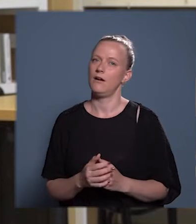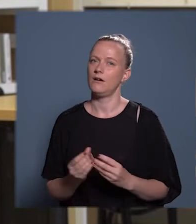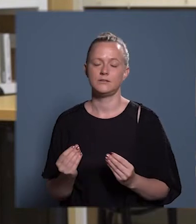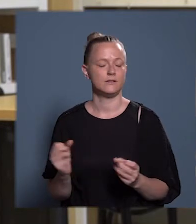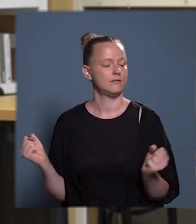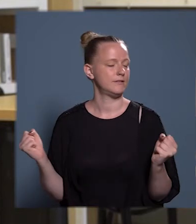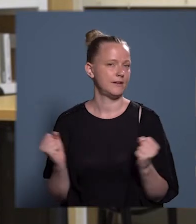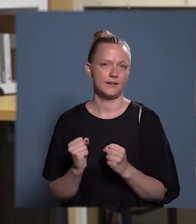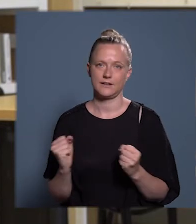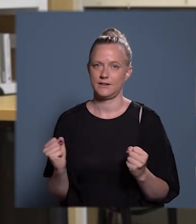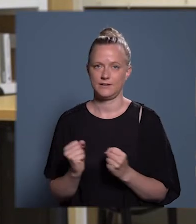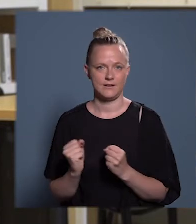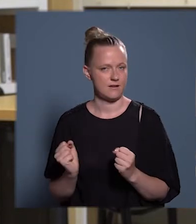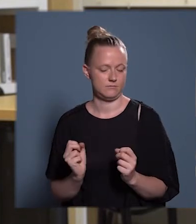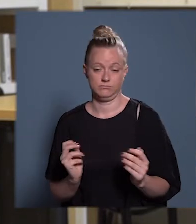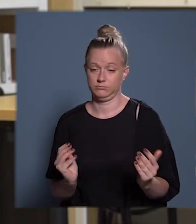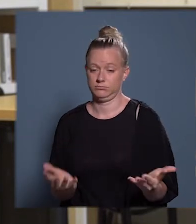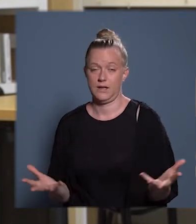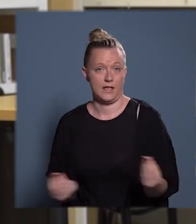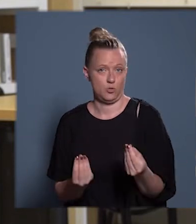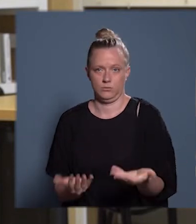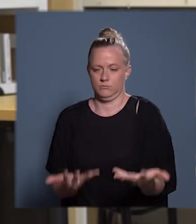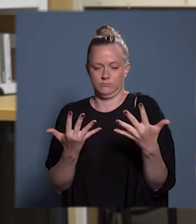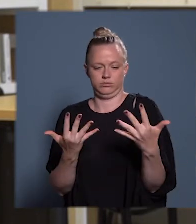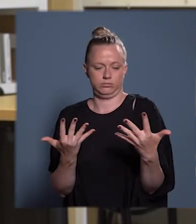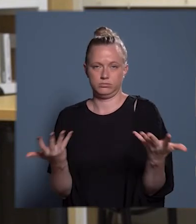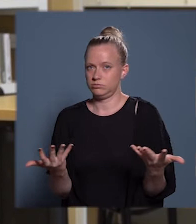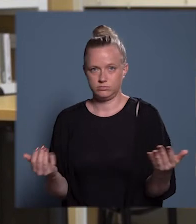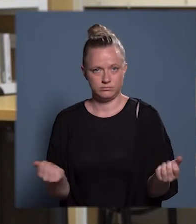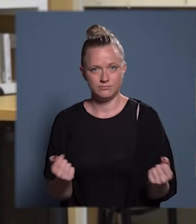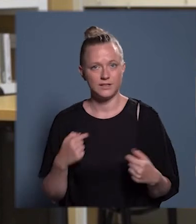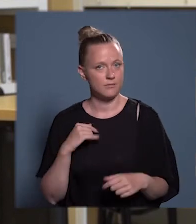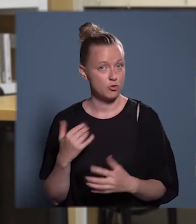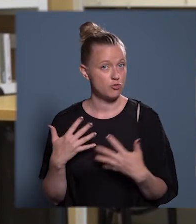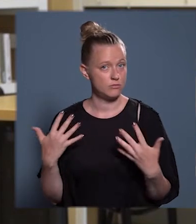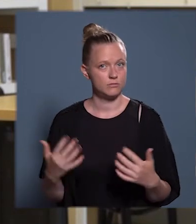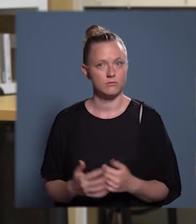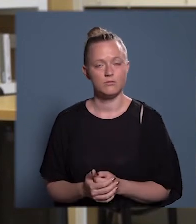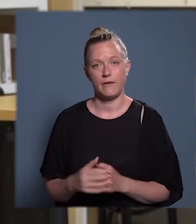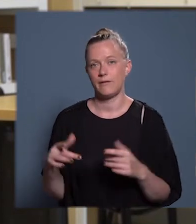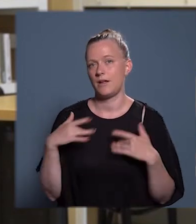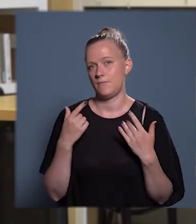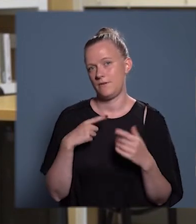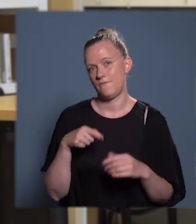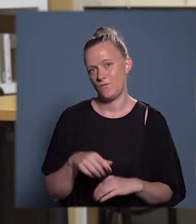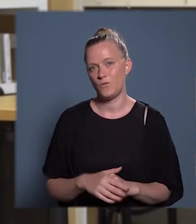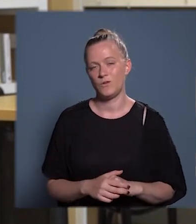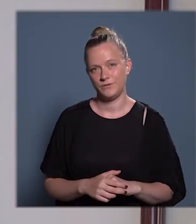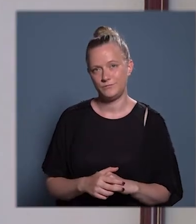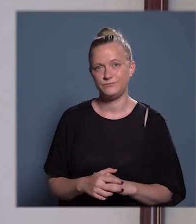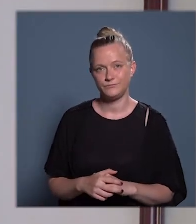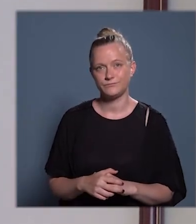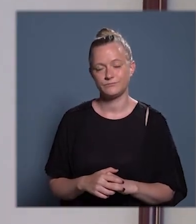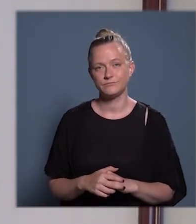rengeteg, tehát igen. Úgyhogy nekem is egy nagy élmény volt, hogy